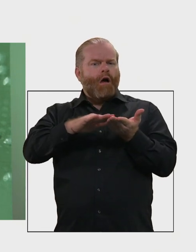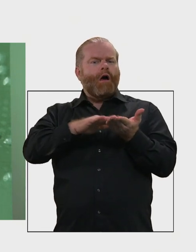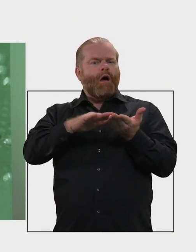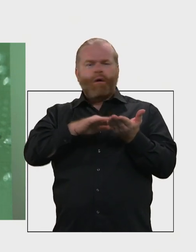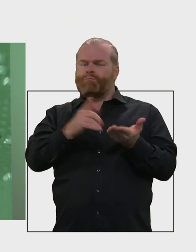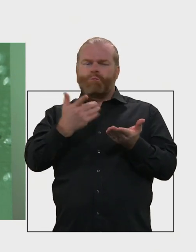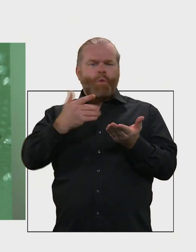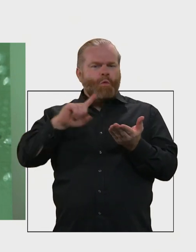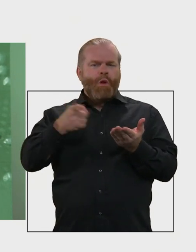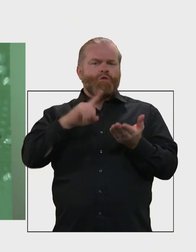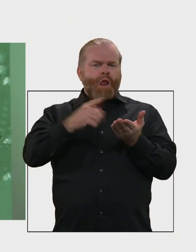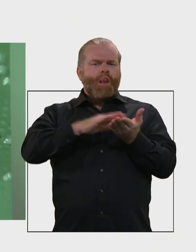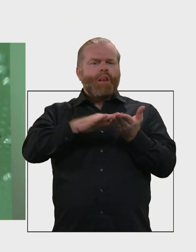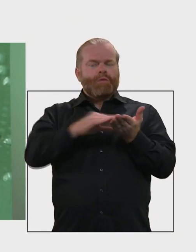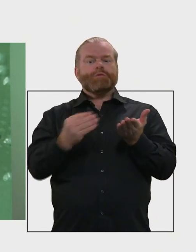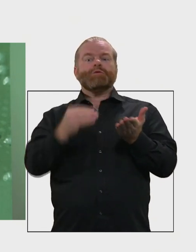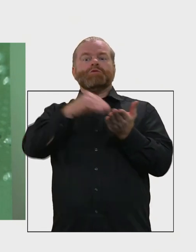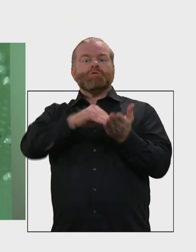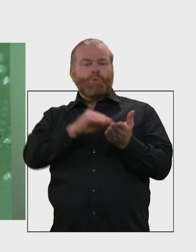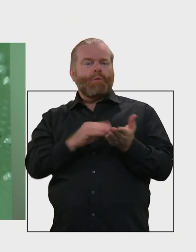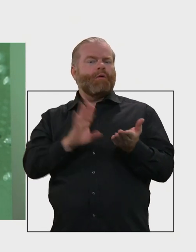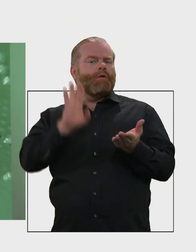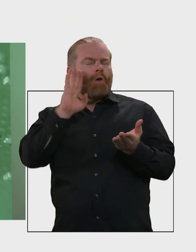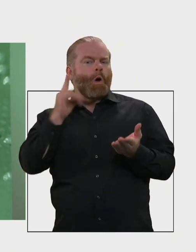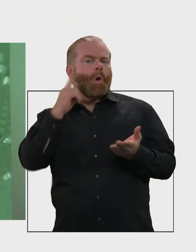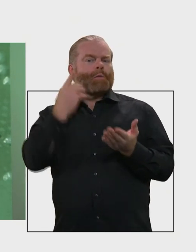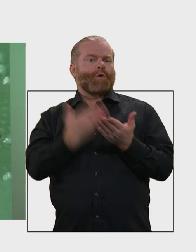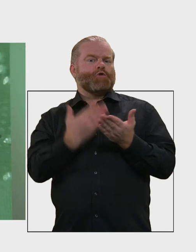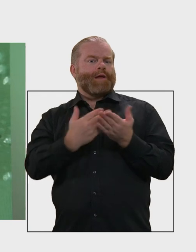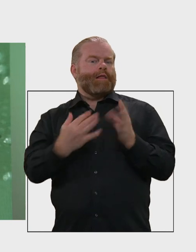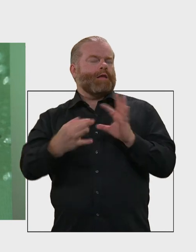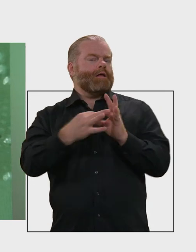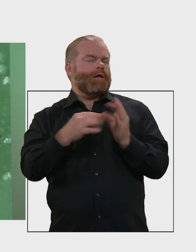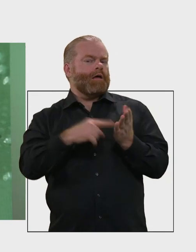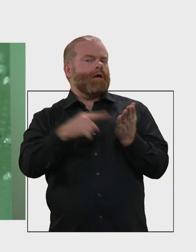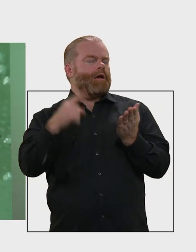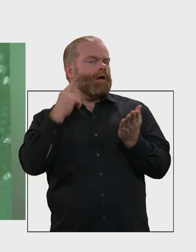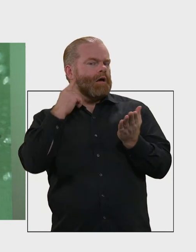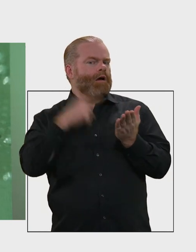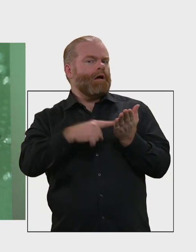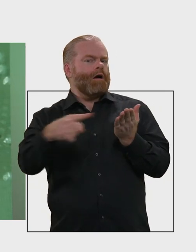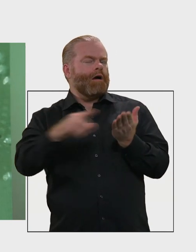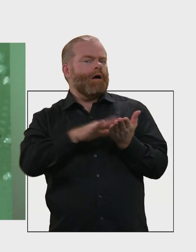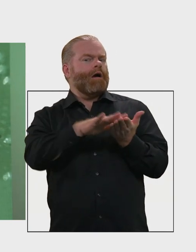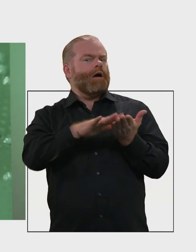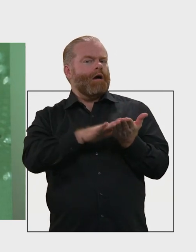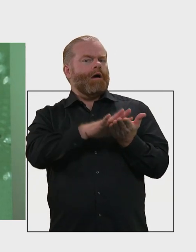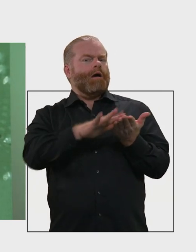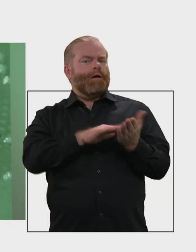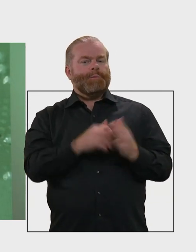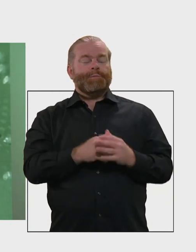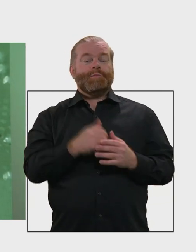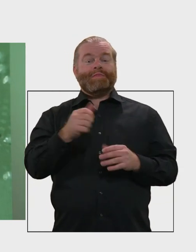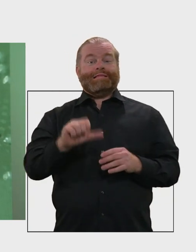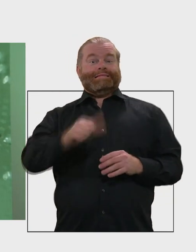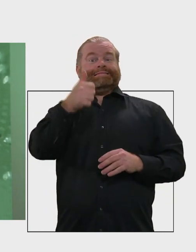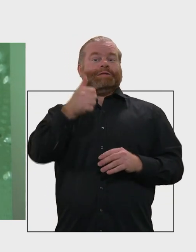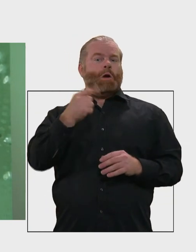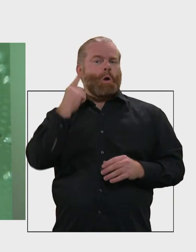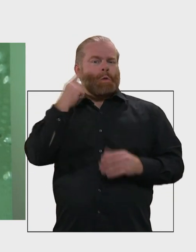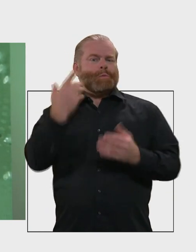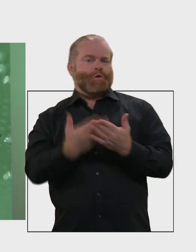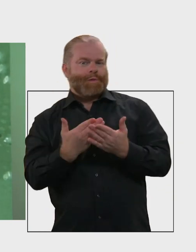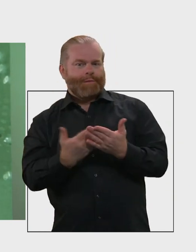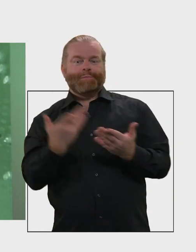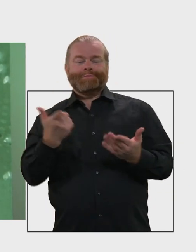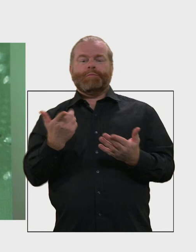würden jetzt das erste Hörbeispiel uns anhören. Das ist eine Beschreibung der Kuppellaterne. Mhm.